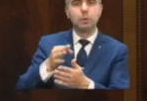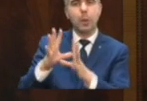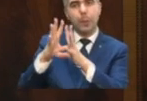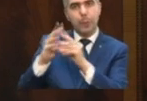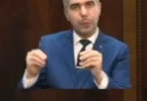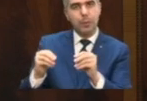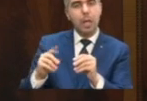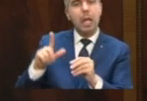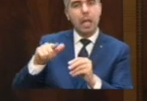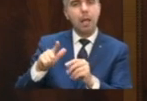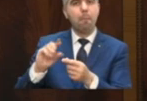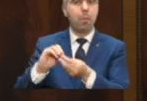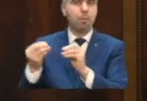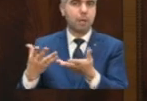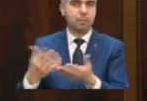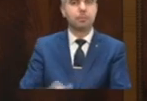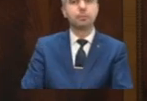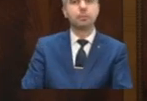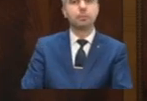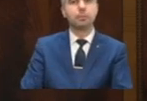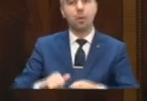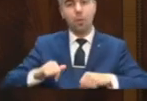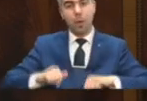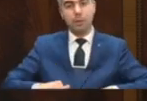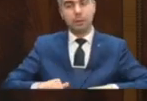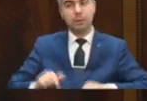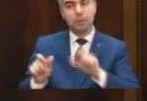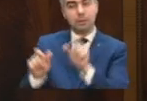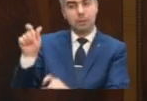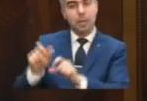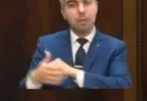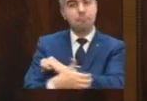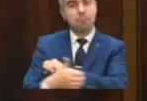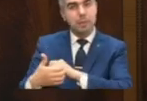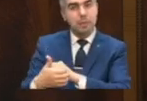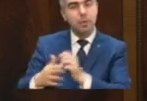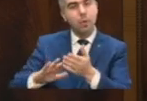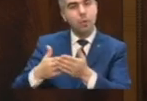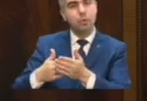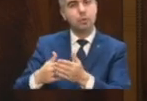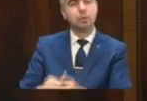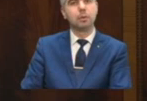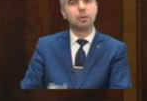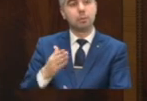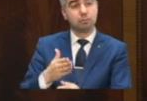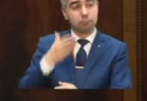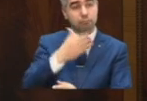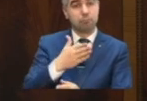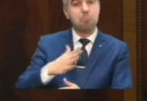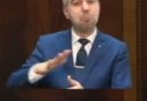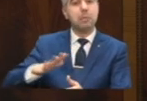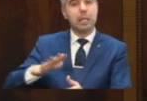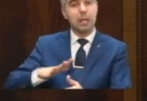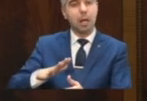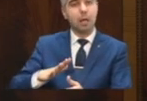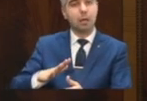هناك مشاكل. السيدة الوزيرة، المواطن البسيط الذي يعيش الهشاشة عندما يأتي إلى المدينة بحثاً عن العيش